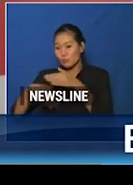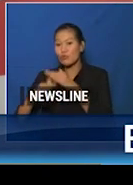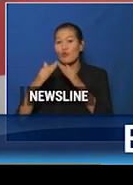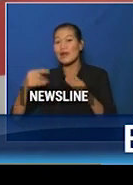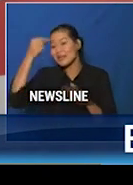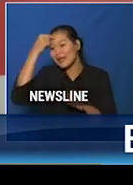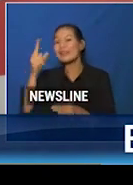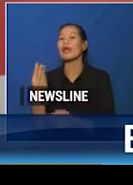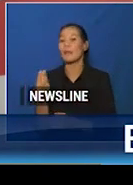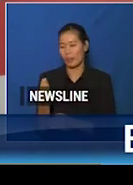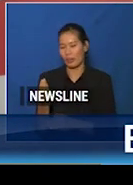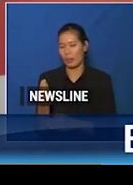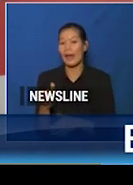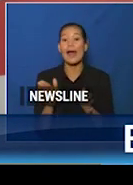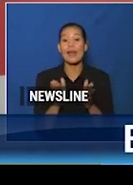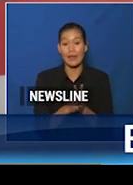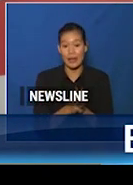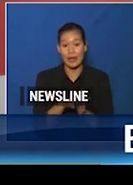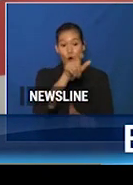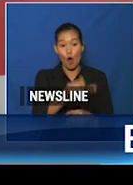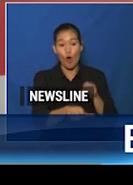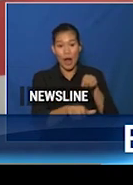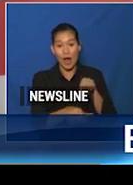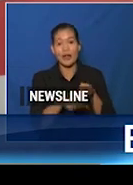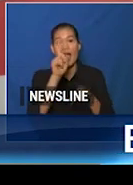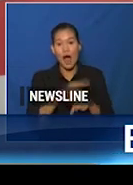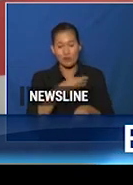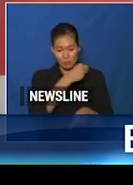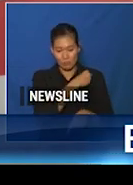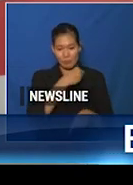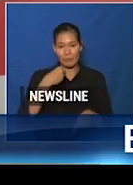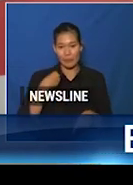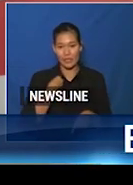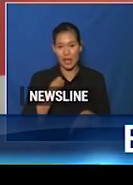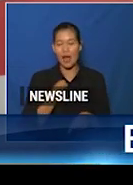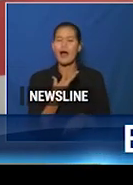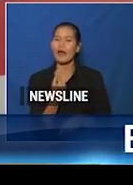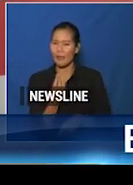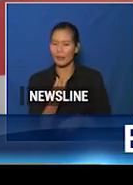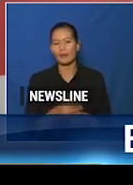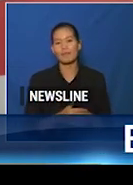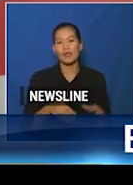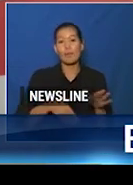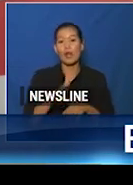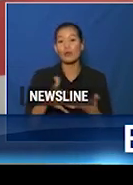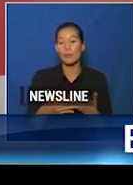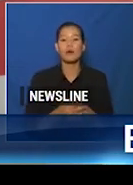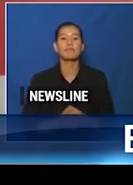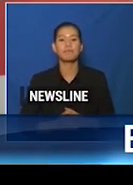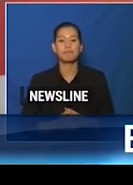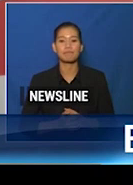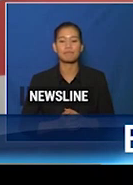dan kapan sih seseorang itu perlu untuk dilaksanakan pemeriksaan virus melalui usapkan